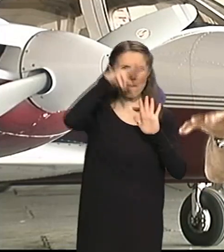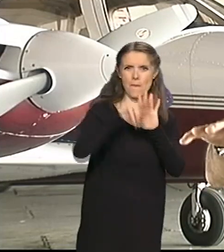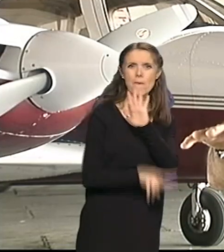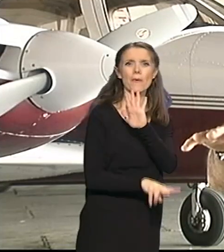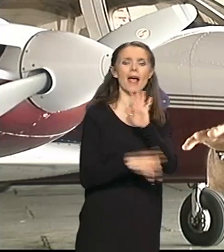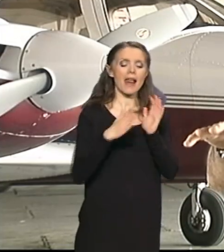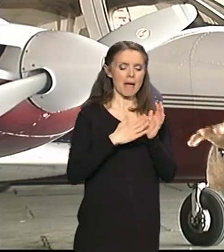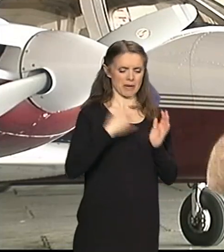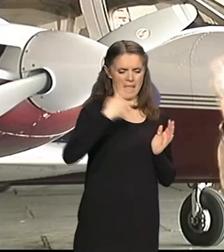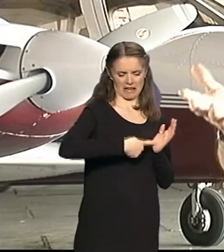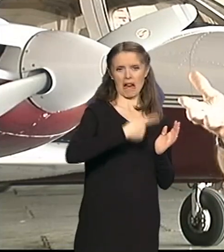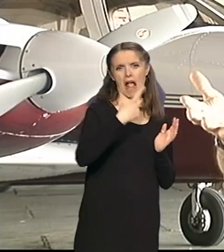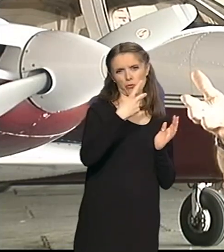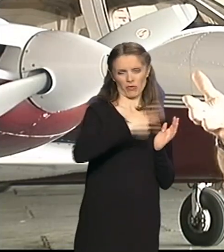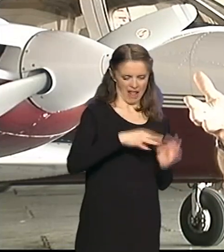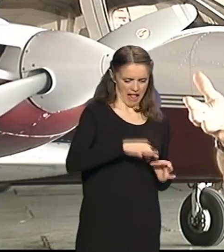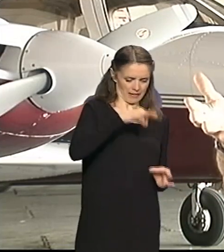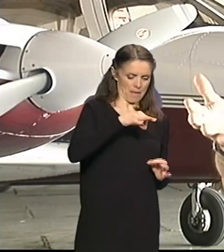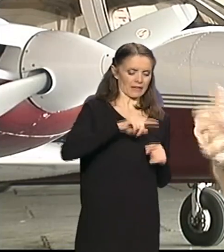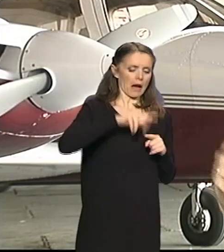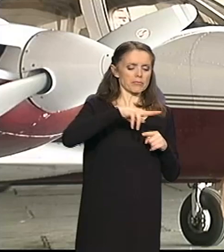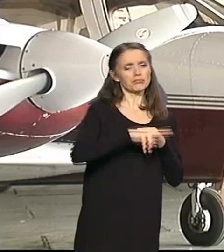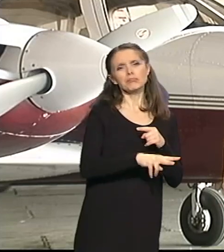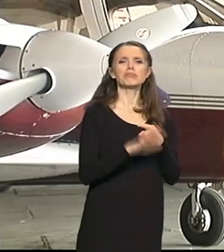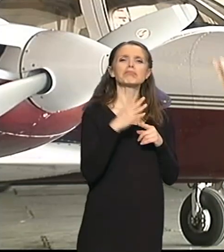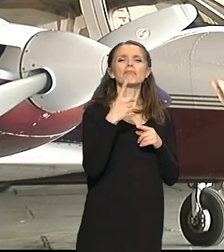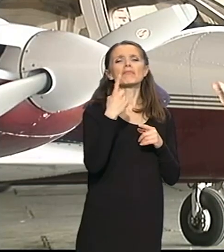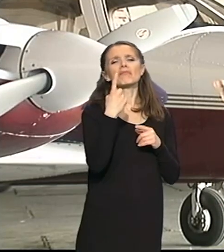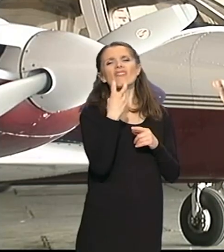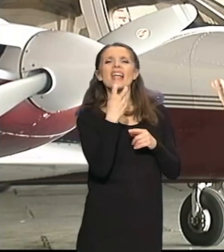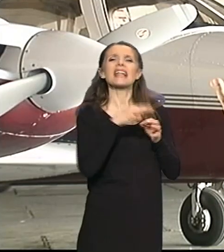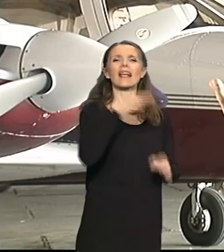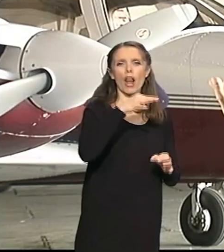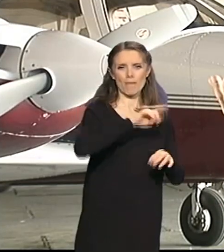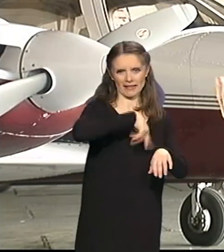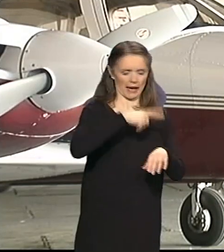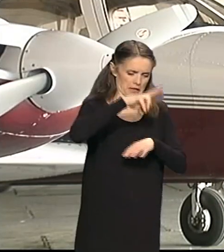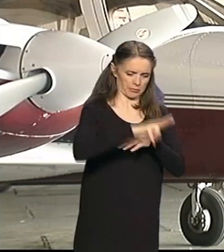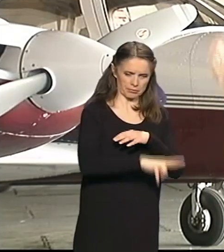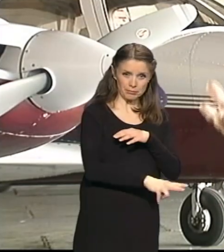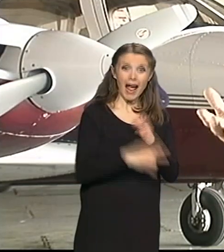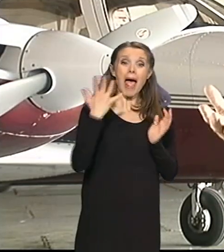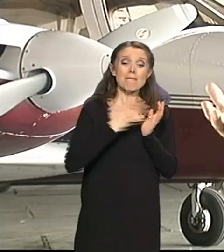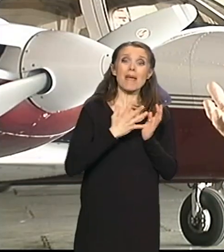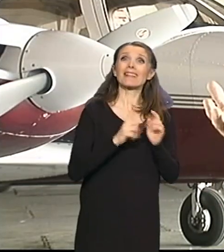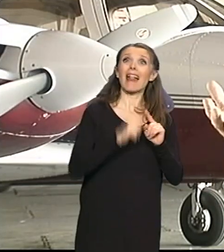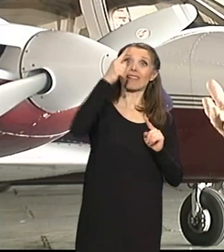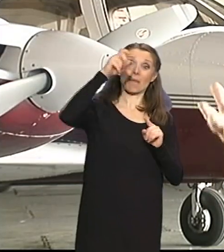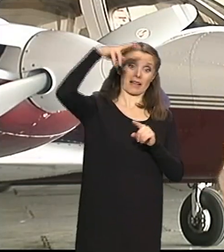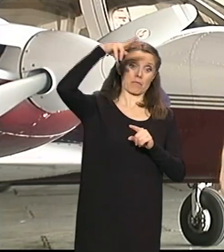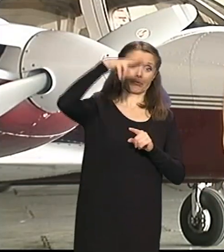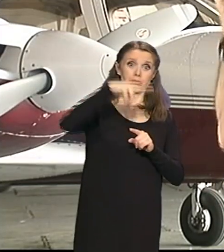metara u slobodnom padu, 200 km na sat, na 5500 metara je to 300 km na